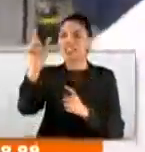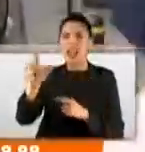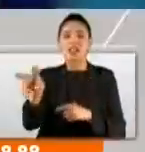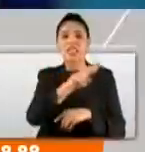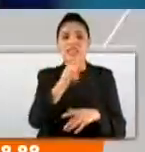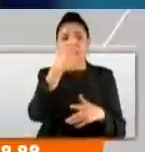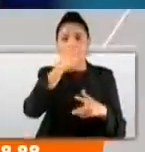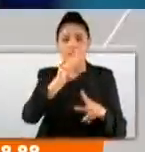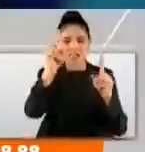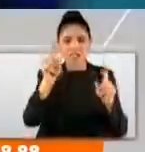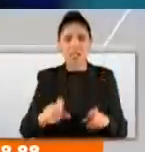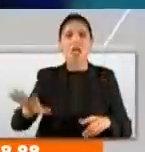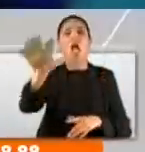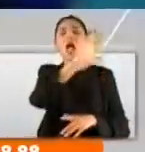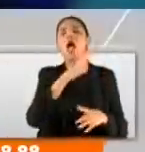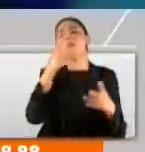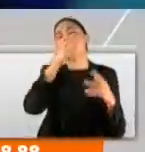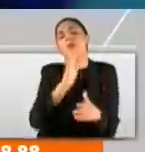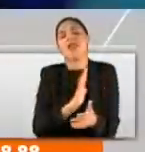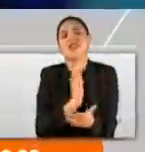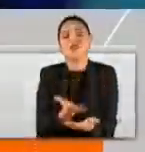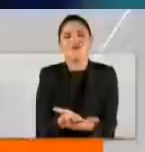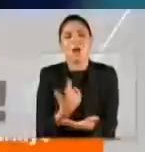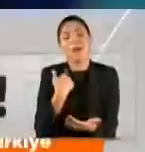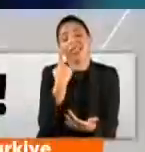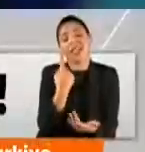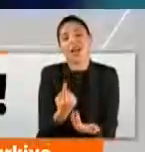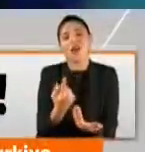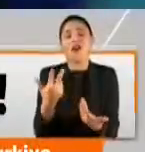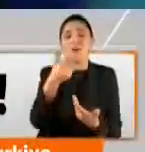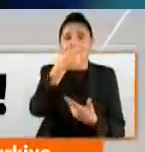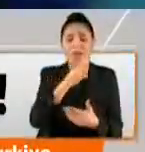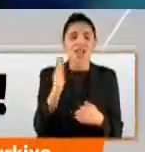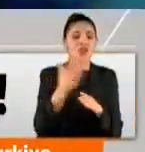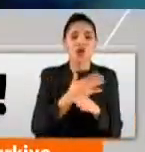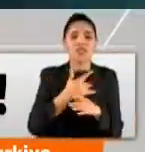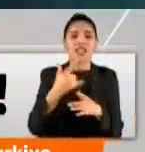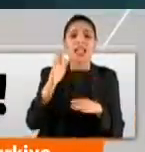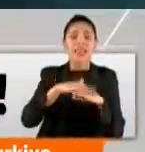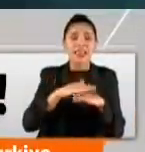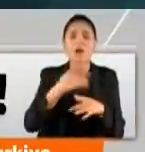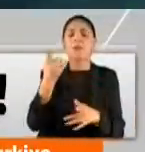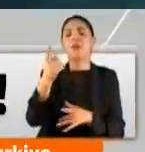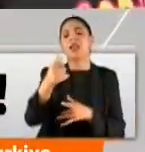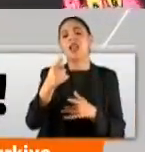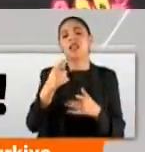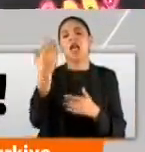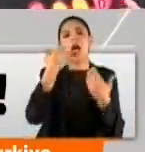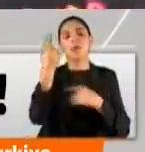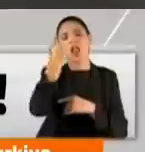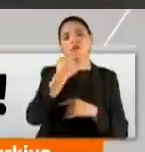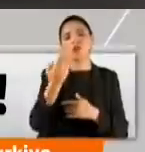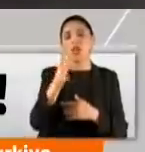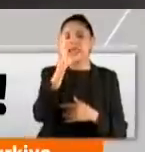birbirine benzedi mi? Bence hepsi birbirine benziyorlar. Benziyorlar ister istemez çünkü yapılan işlemlerden ötürü. Kim